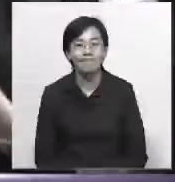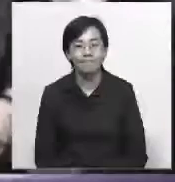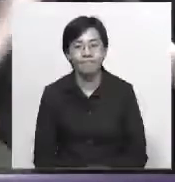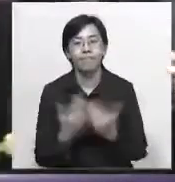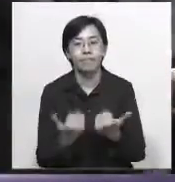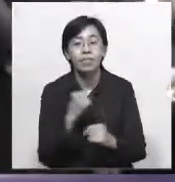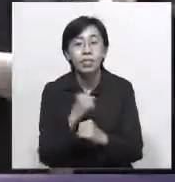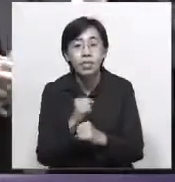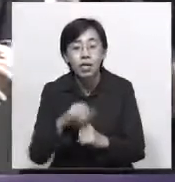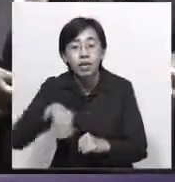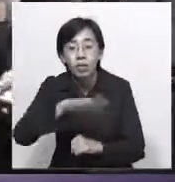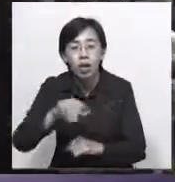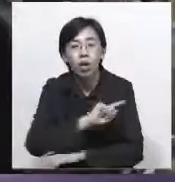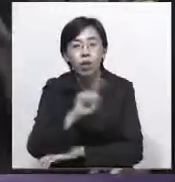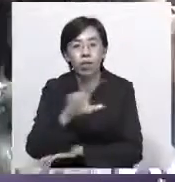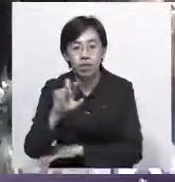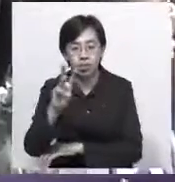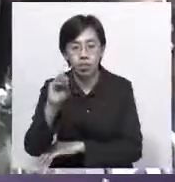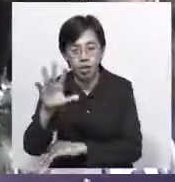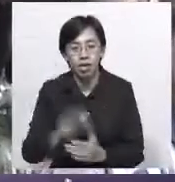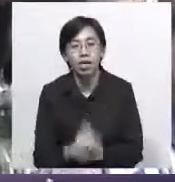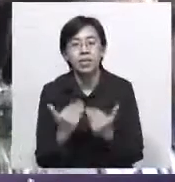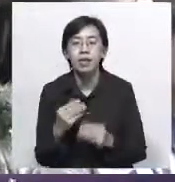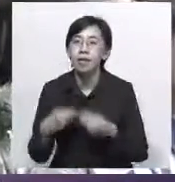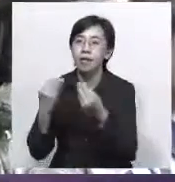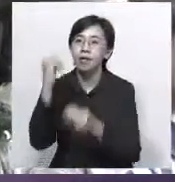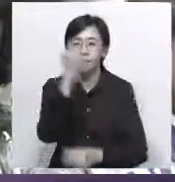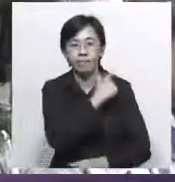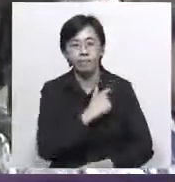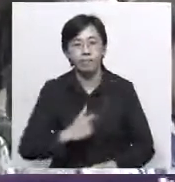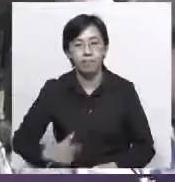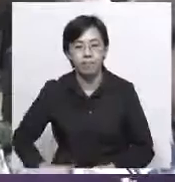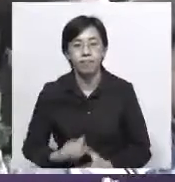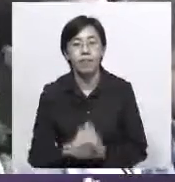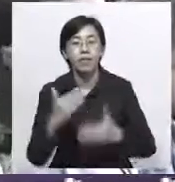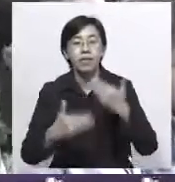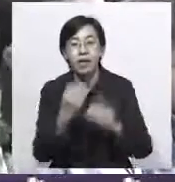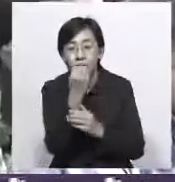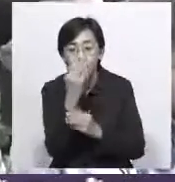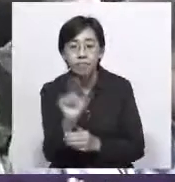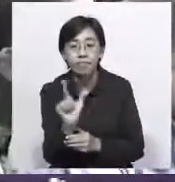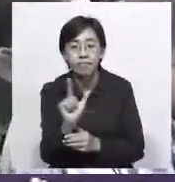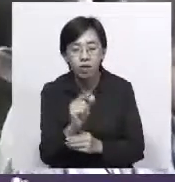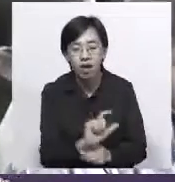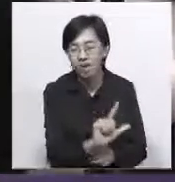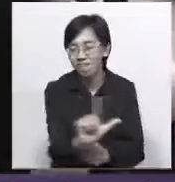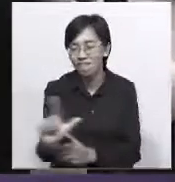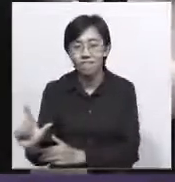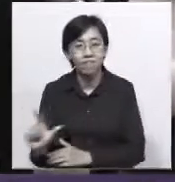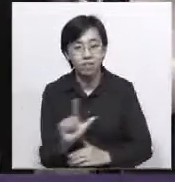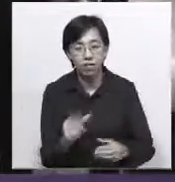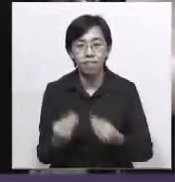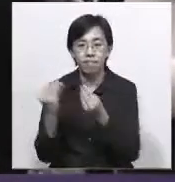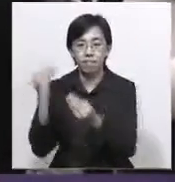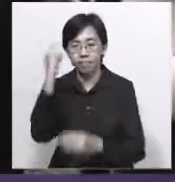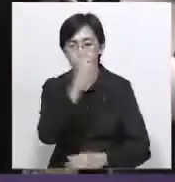ค์365วันแด่องค์ราชันภูมิพลสำหรับกิจกรรมดาวเรืองบานสะพรั่งถวายอาลัยพ่อภูมิพ